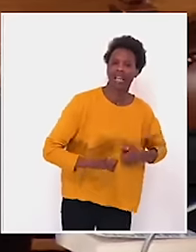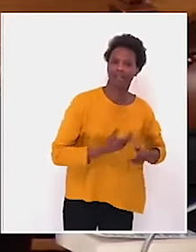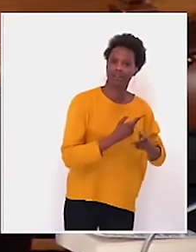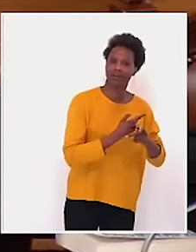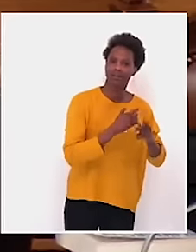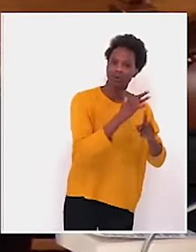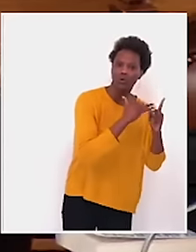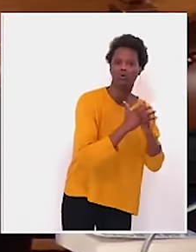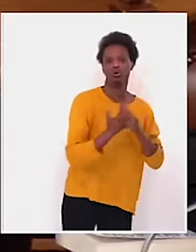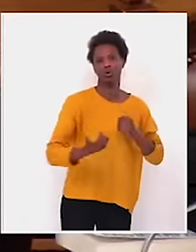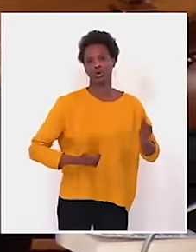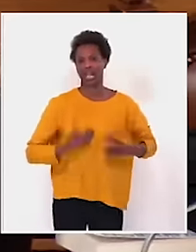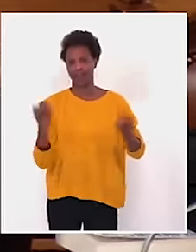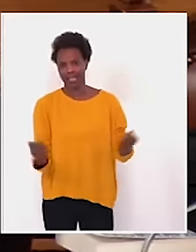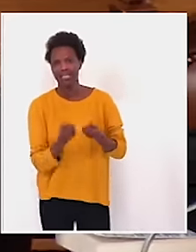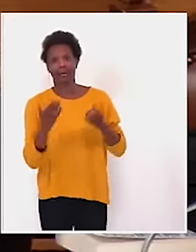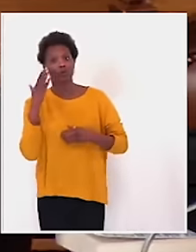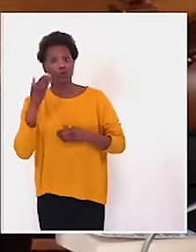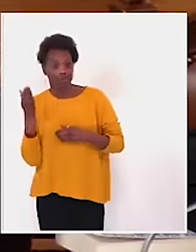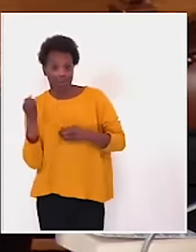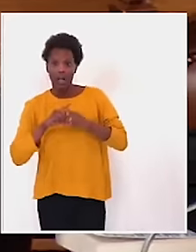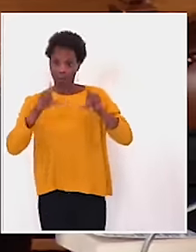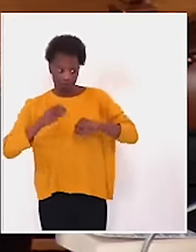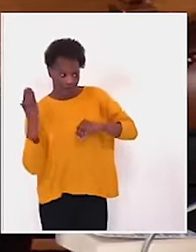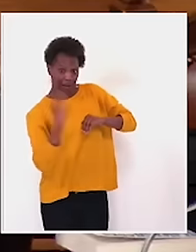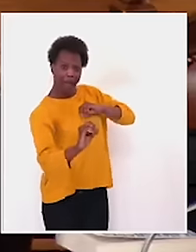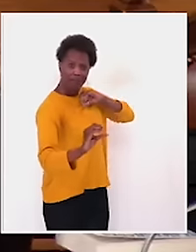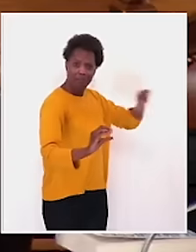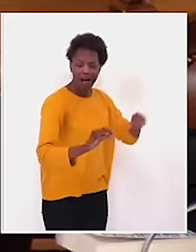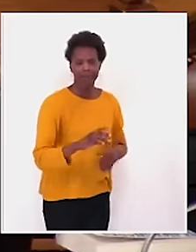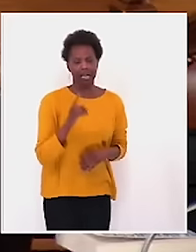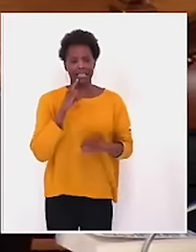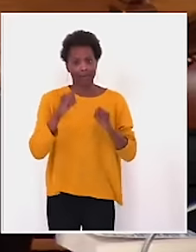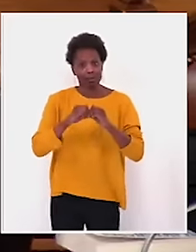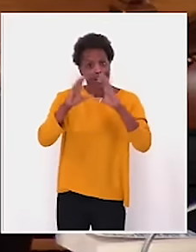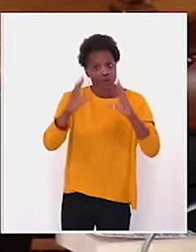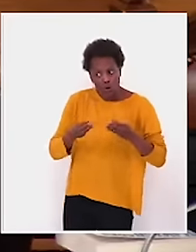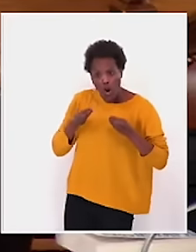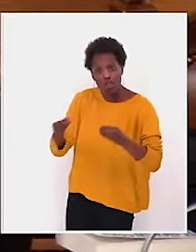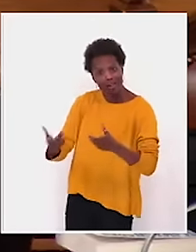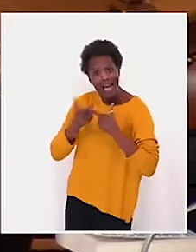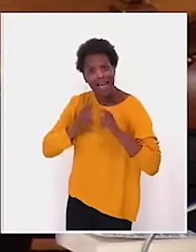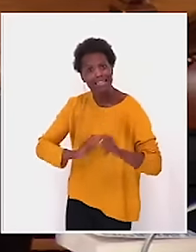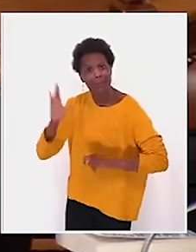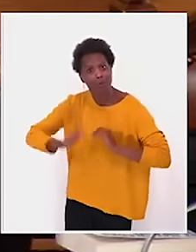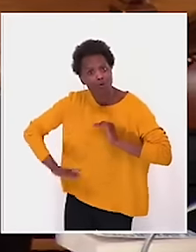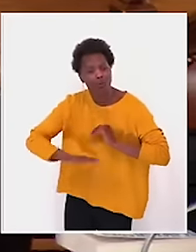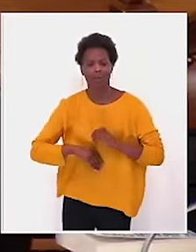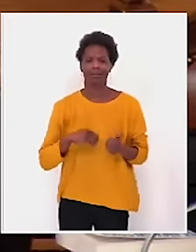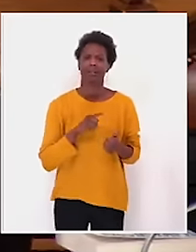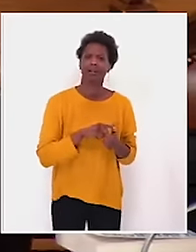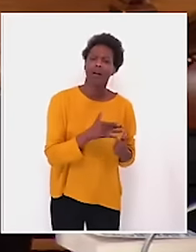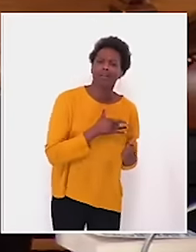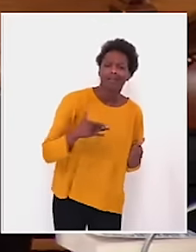ont des moyens, avec des structures qui offrent un accès aux besoins fondamentaux, que ce soit la santé, l'alimentation.